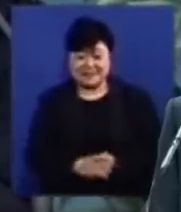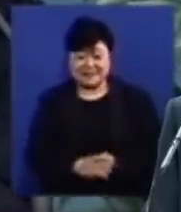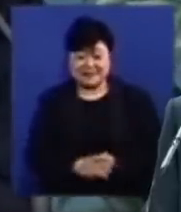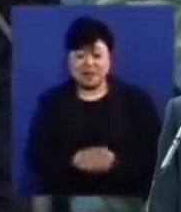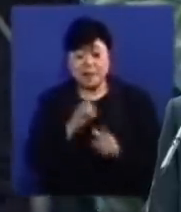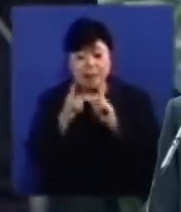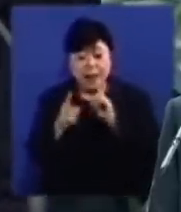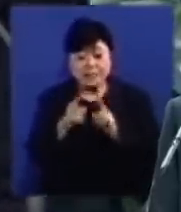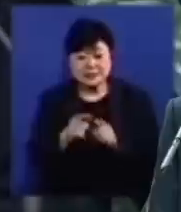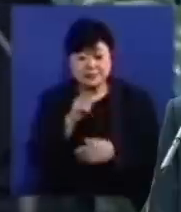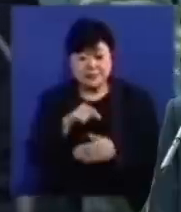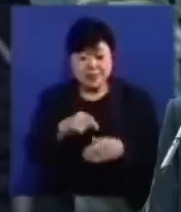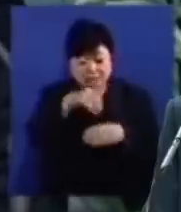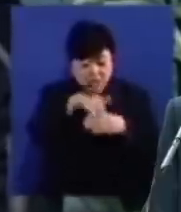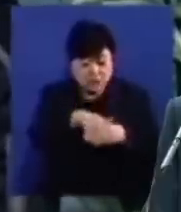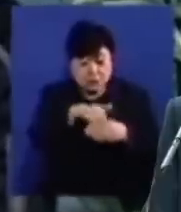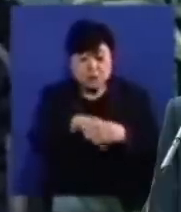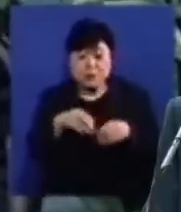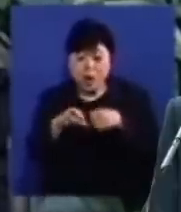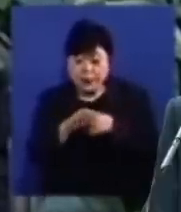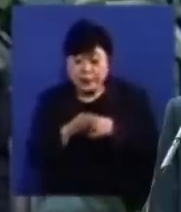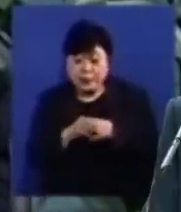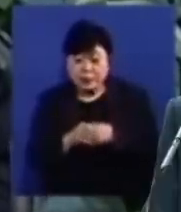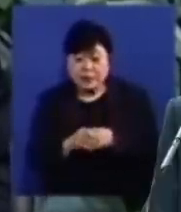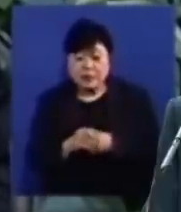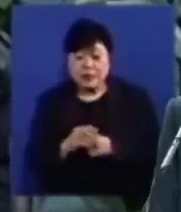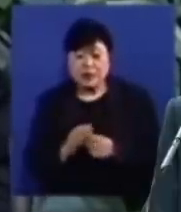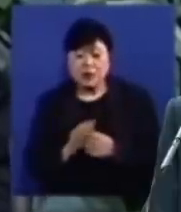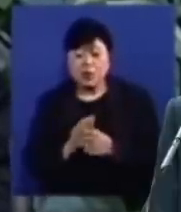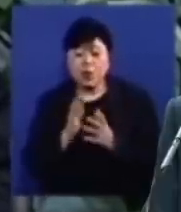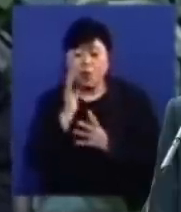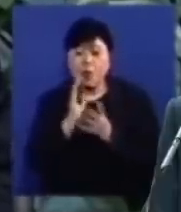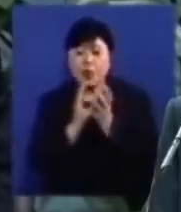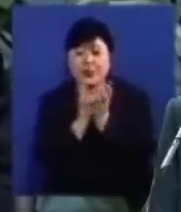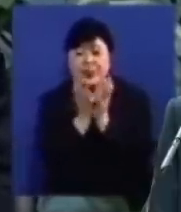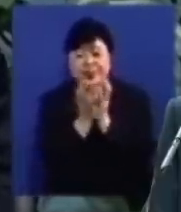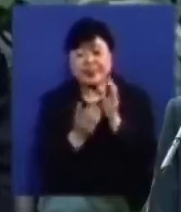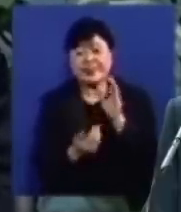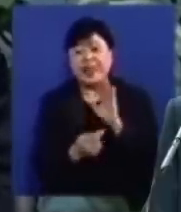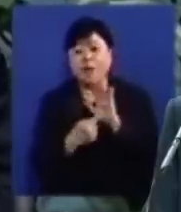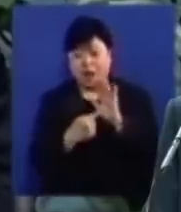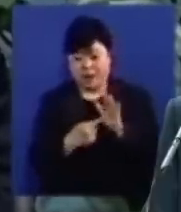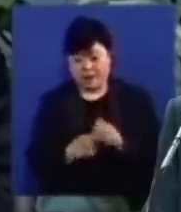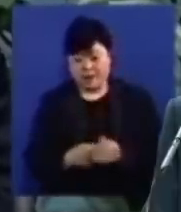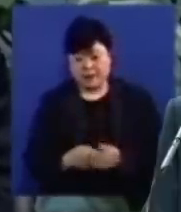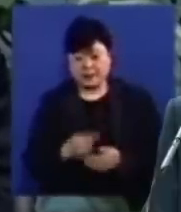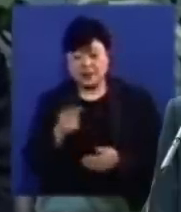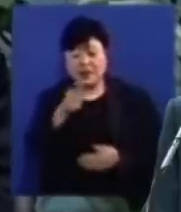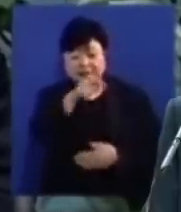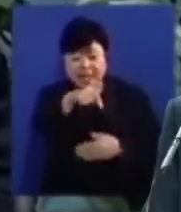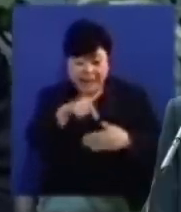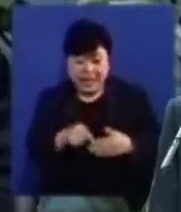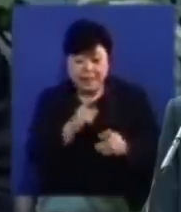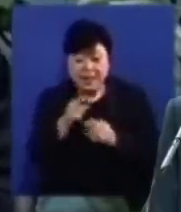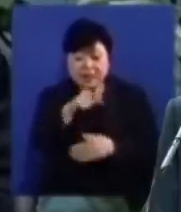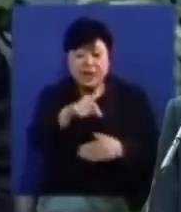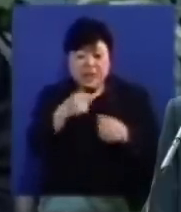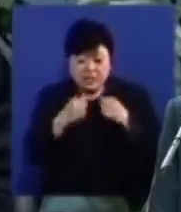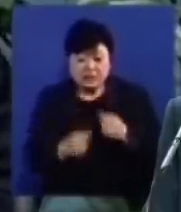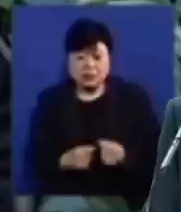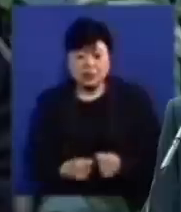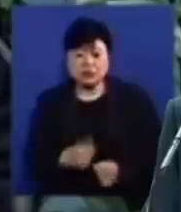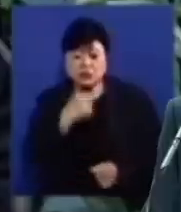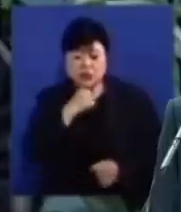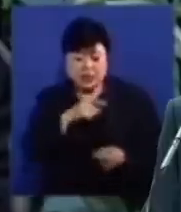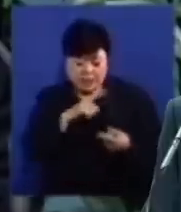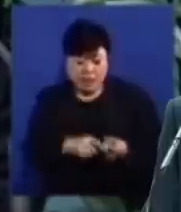이 말씀을 마음에 심으면 도달하는 것입니다. 네가 내 안에 내 말이 너희 안에 있으면 무엇이든지